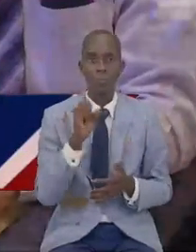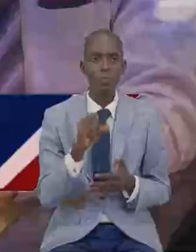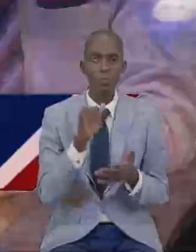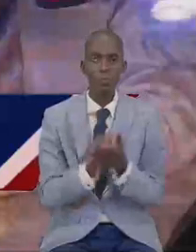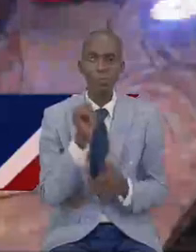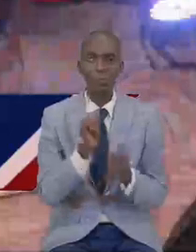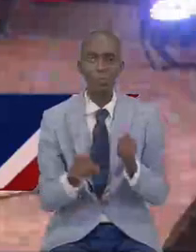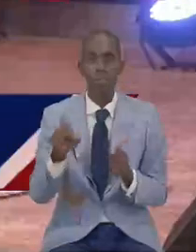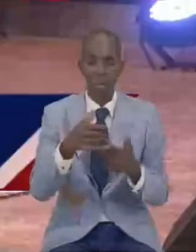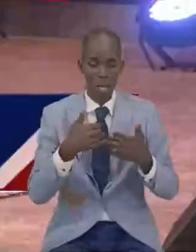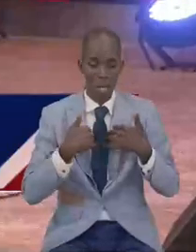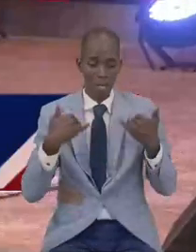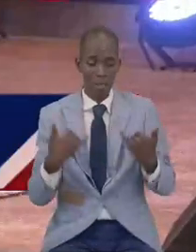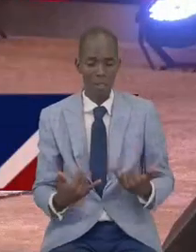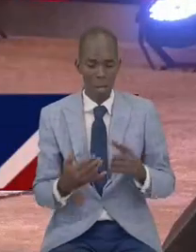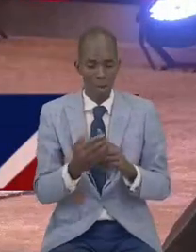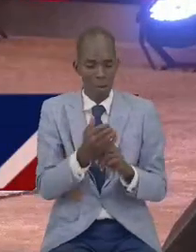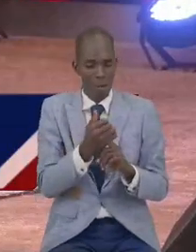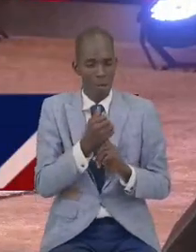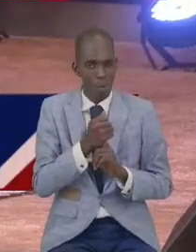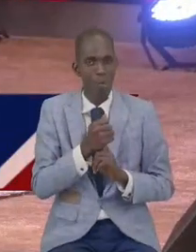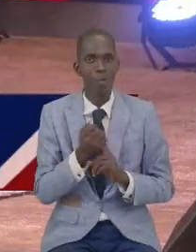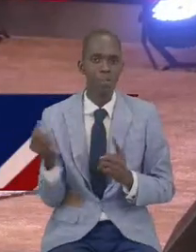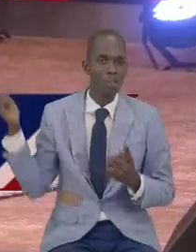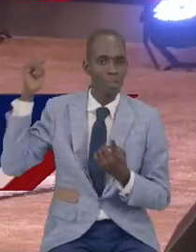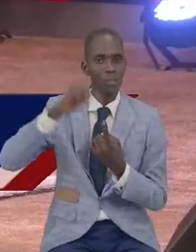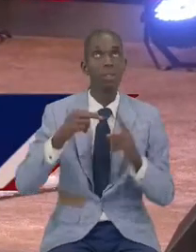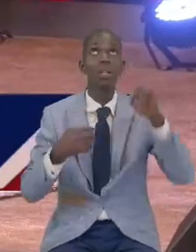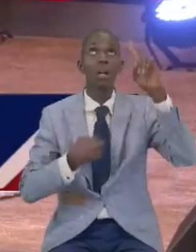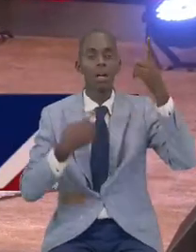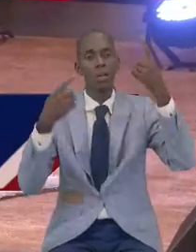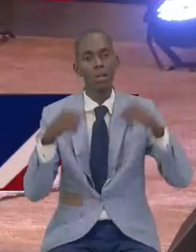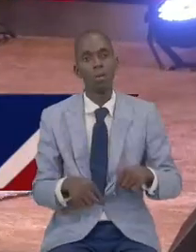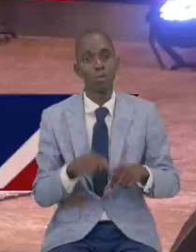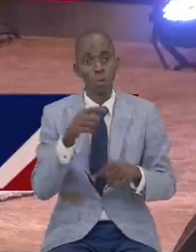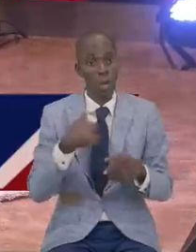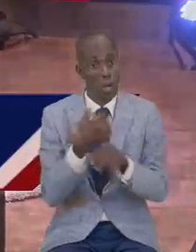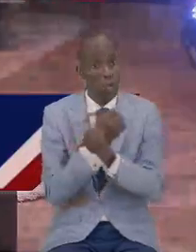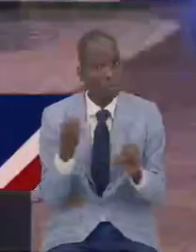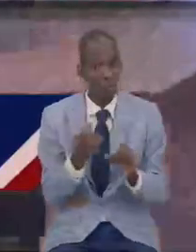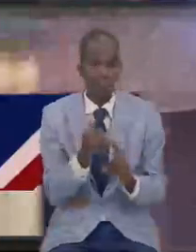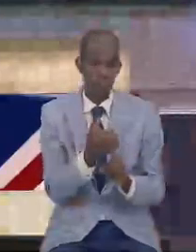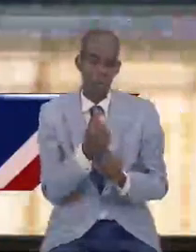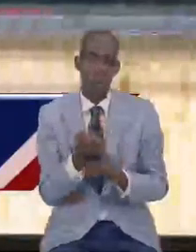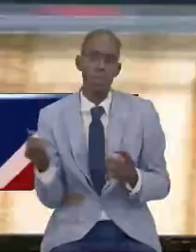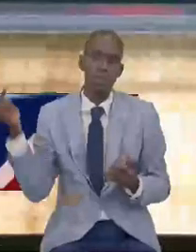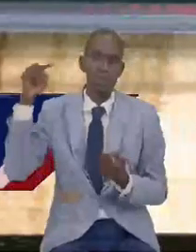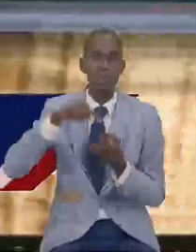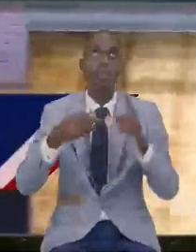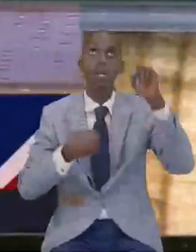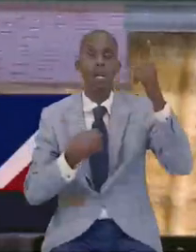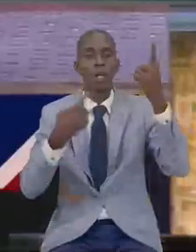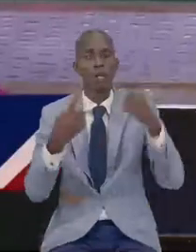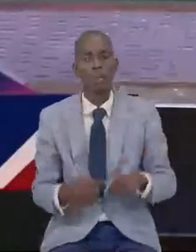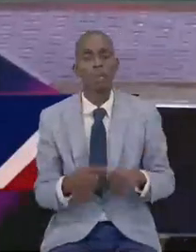2, 25, seulement ce que vous avez, retenez-le jusqu'à ce que je vienne. Le salut que tu as, retiens jusqu'à ce que je vienne.